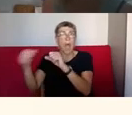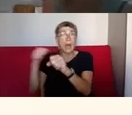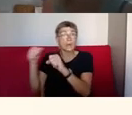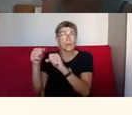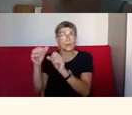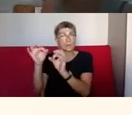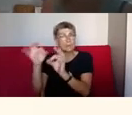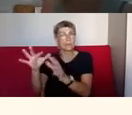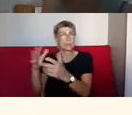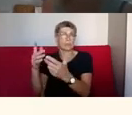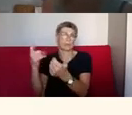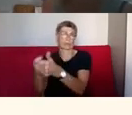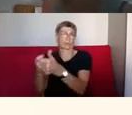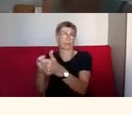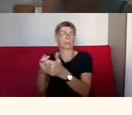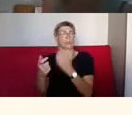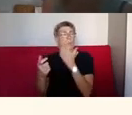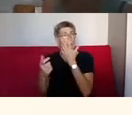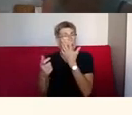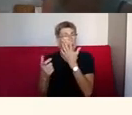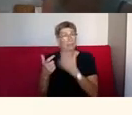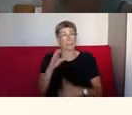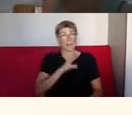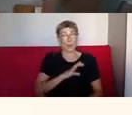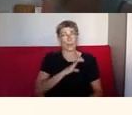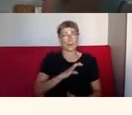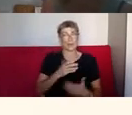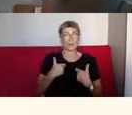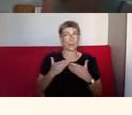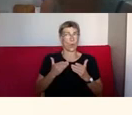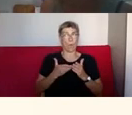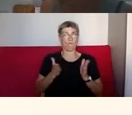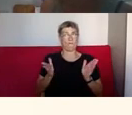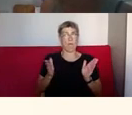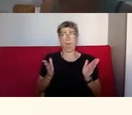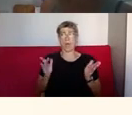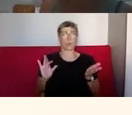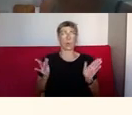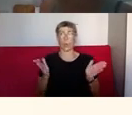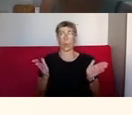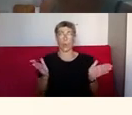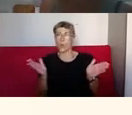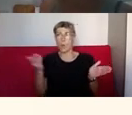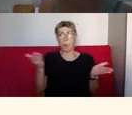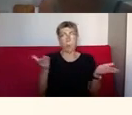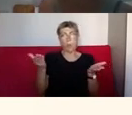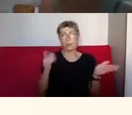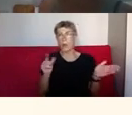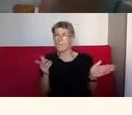mieux et donc on essaye de rester très ouvert en fait à toute proposition.